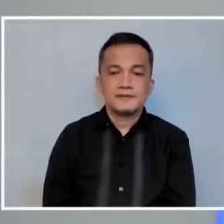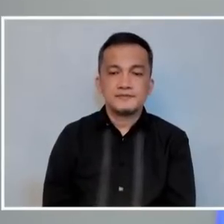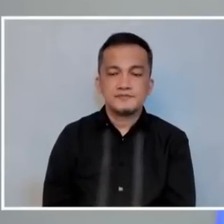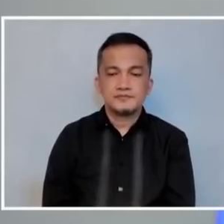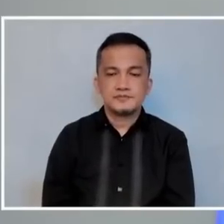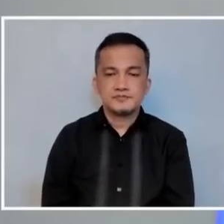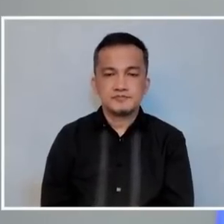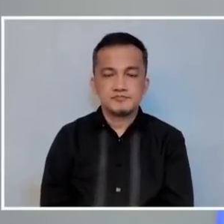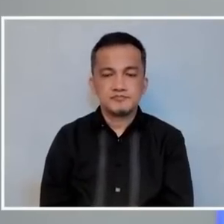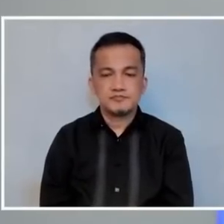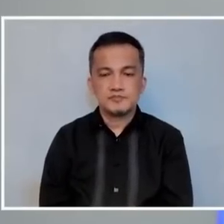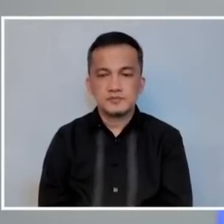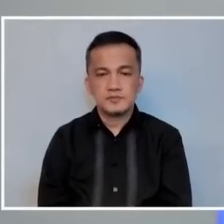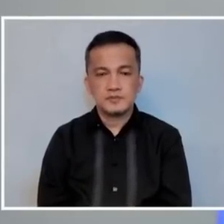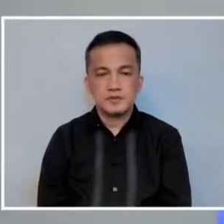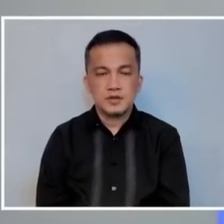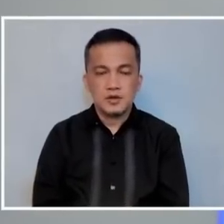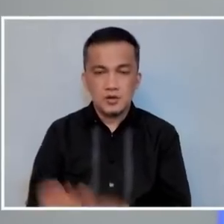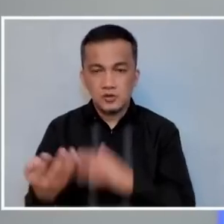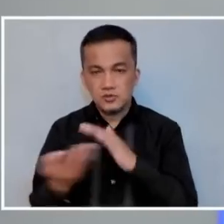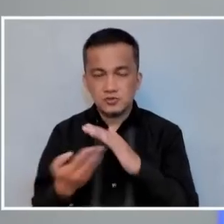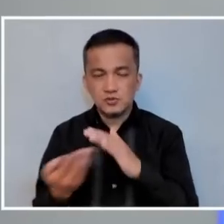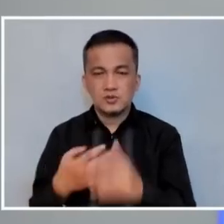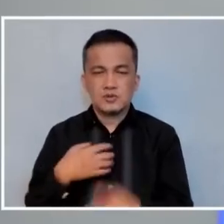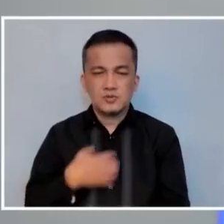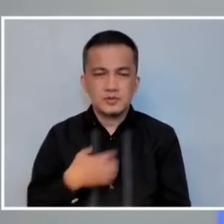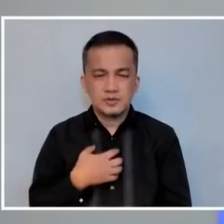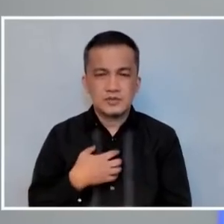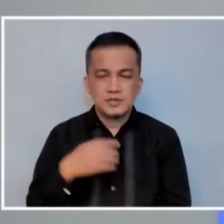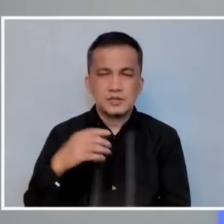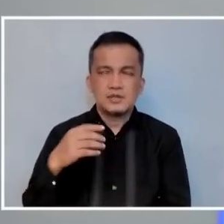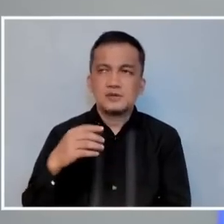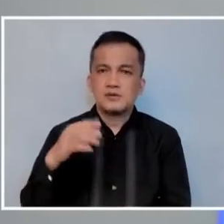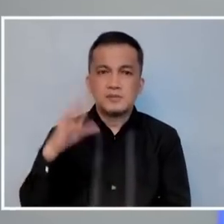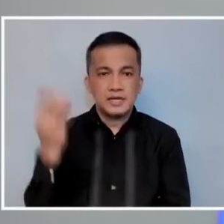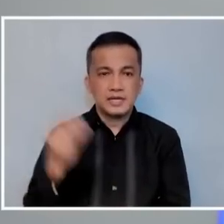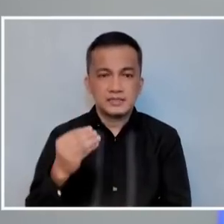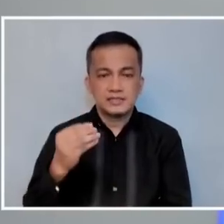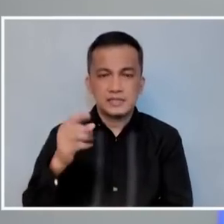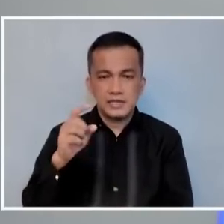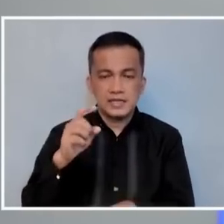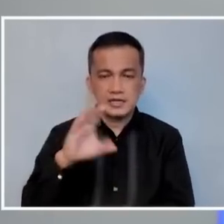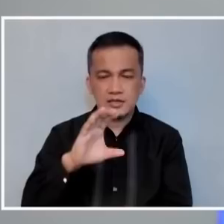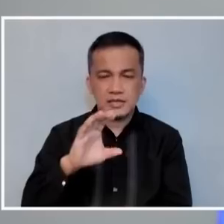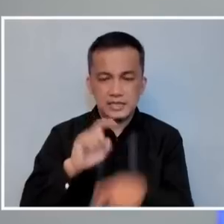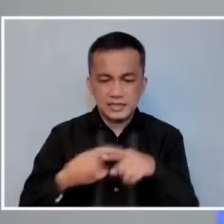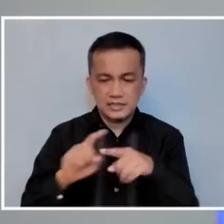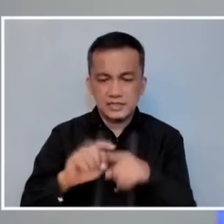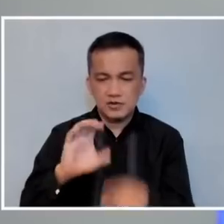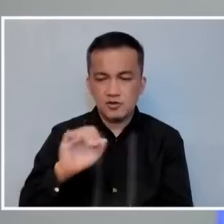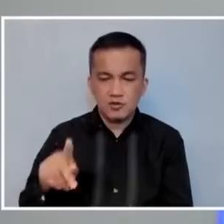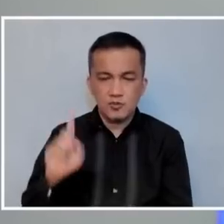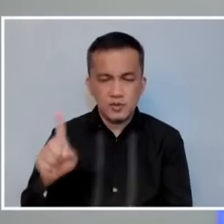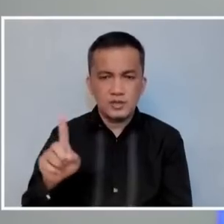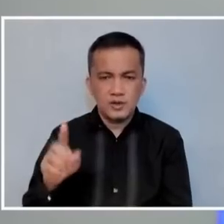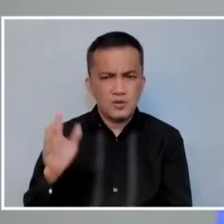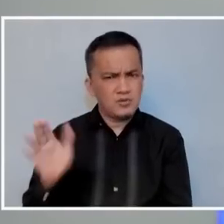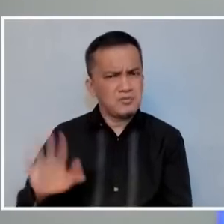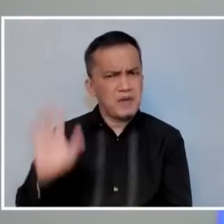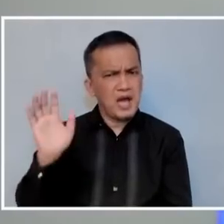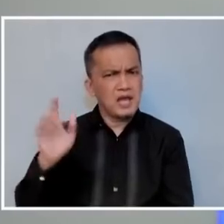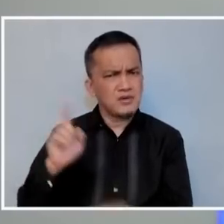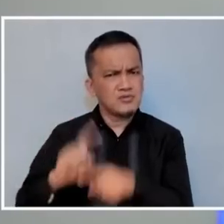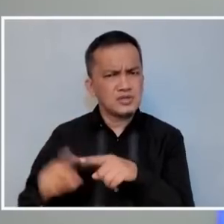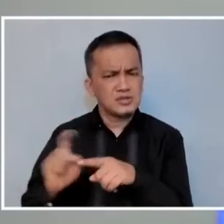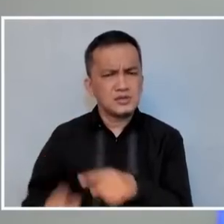Umaaray na rin ang mga consumers ng Batangas Electric Cooperative 1 dahil sa sobrang taas ng singil sa kuryente. Umapila na